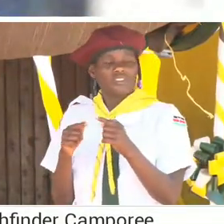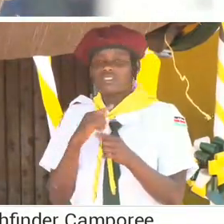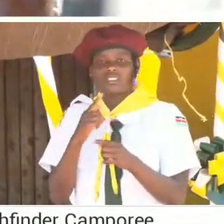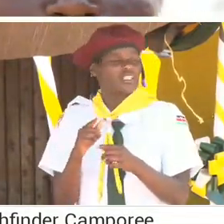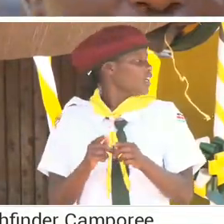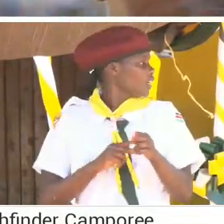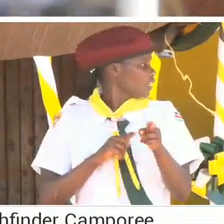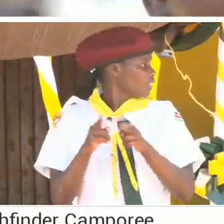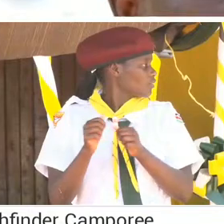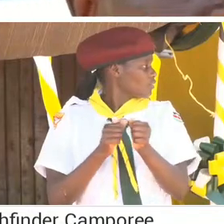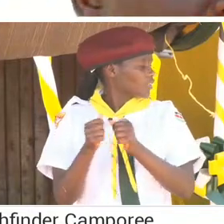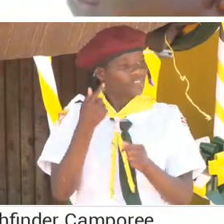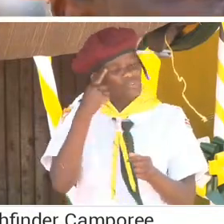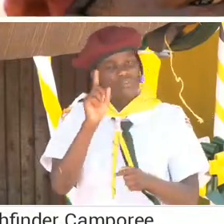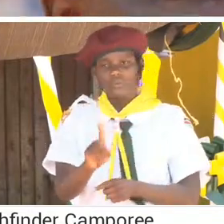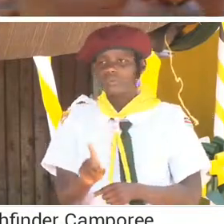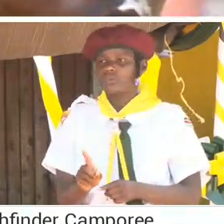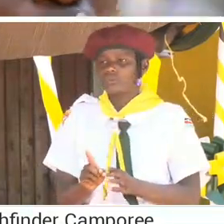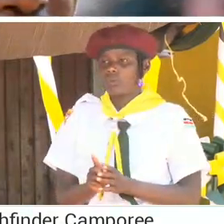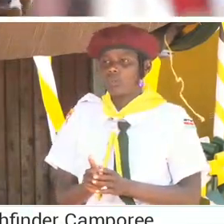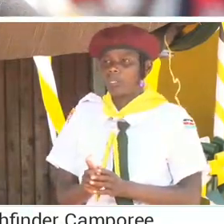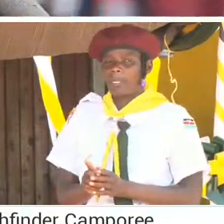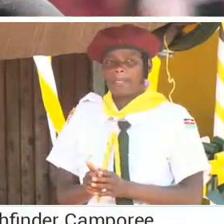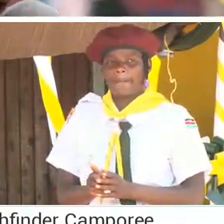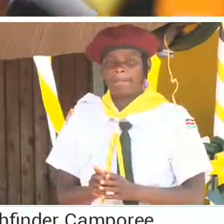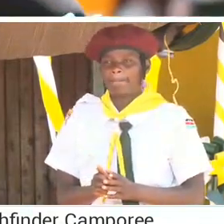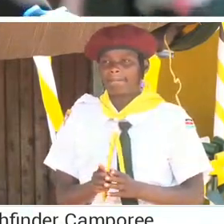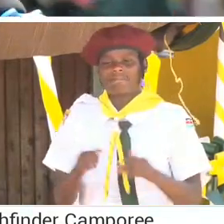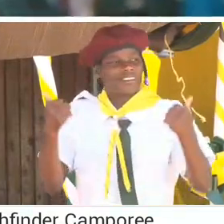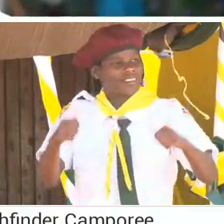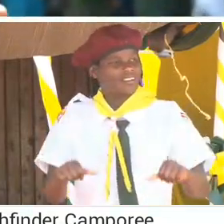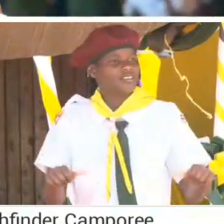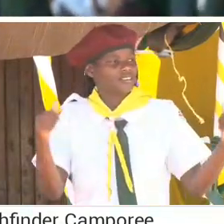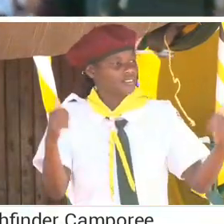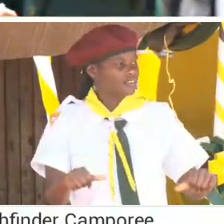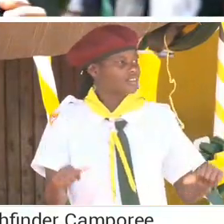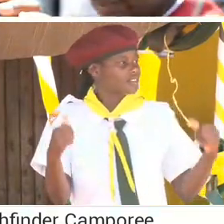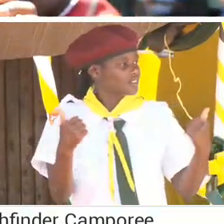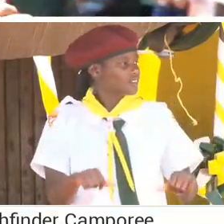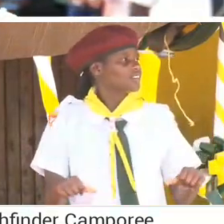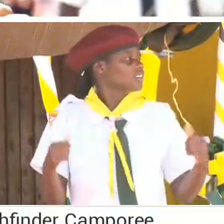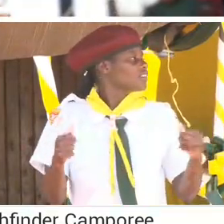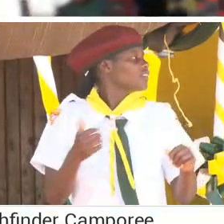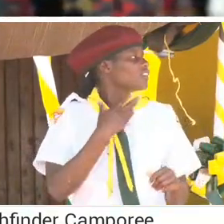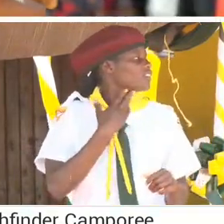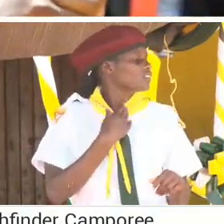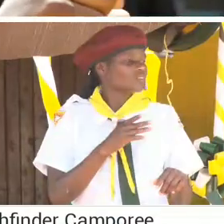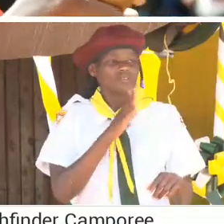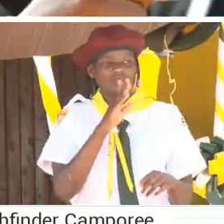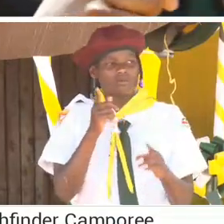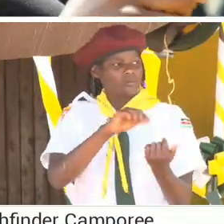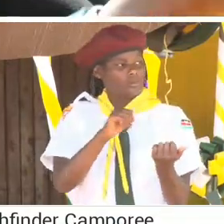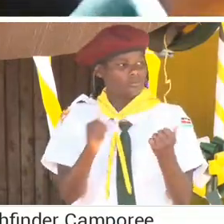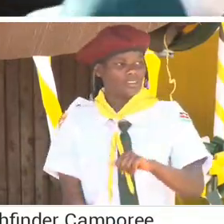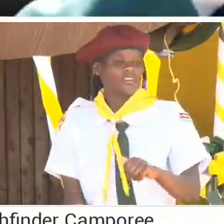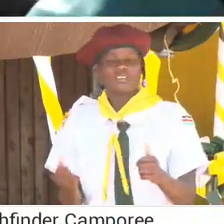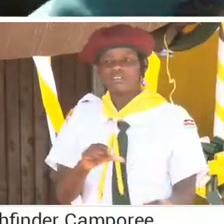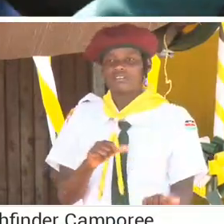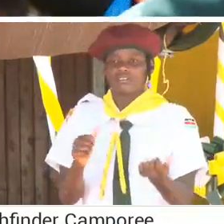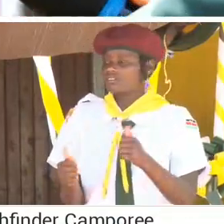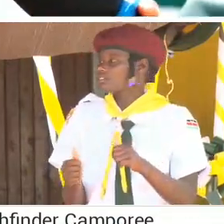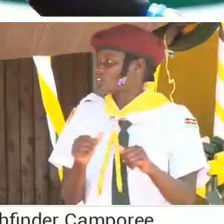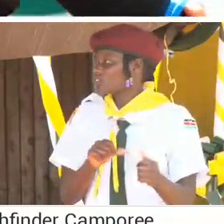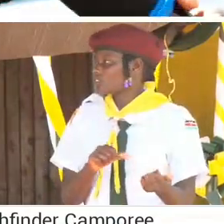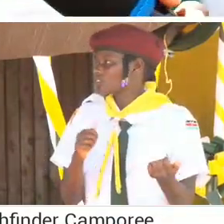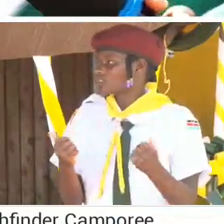Lakini namuona yuko mwingine. Roho ananiambia yuko mwingine. Yuko mwingine anatamani mchana wa leo atoe maisha yake kwa Yesu. Njoo